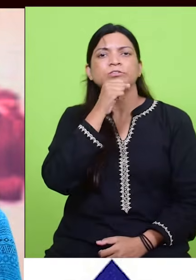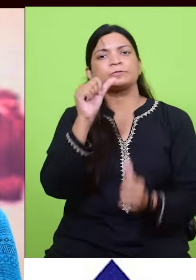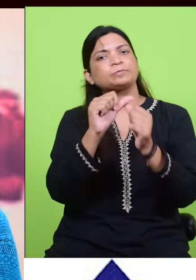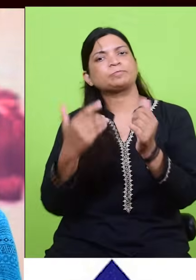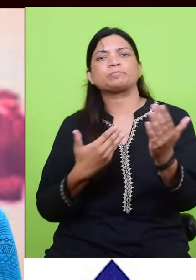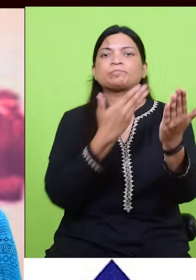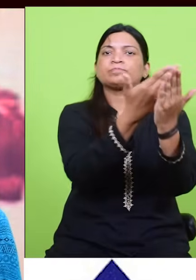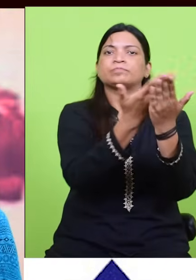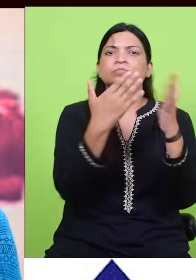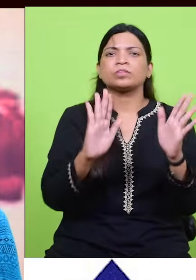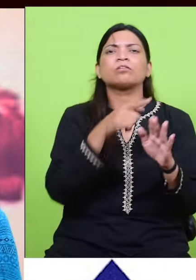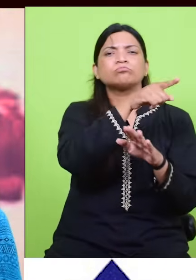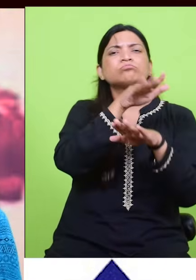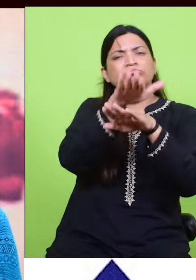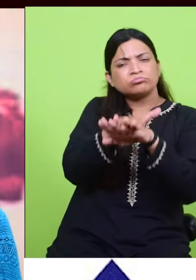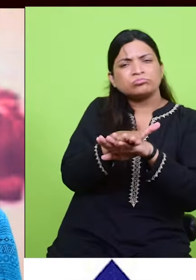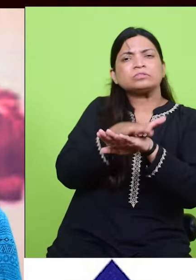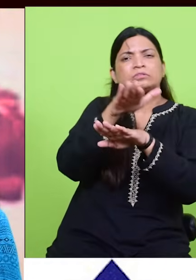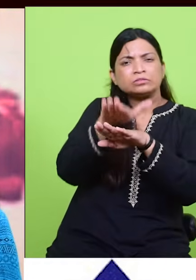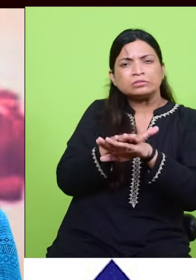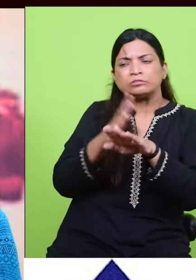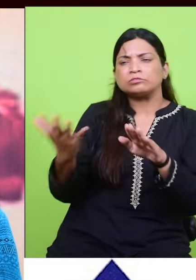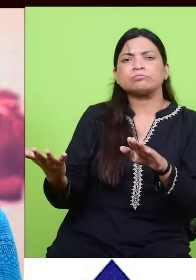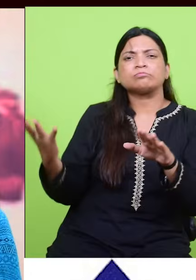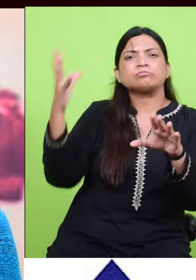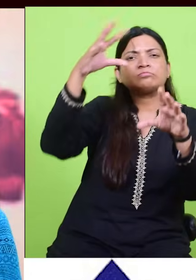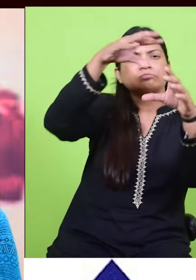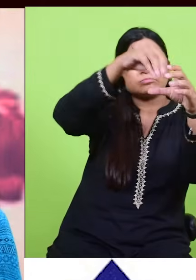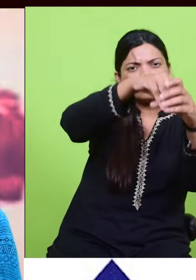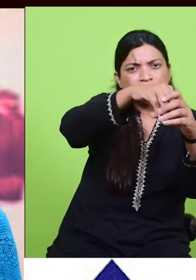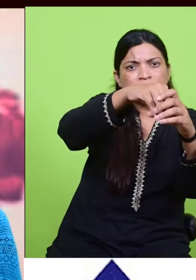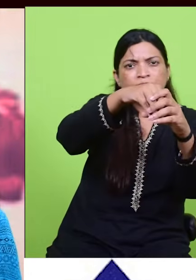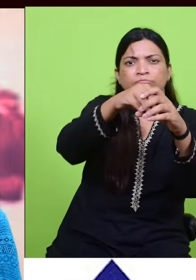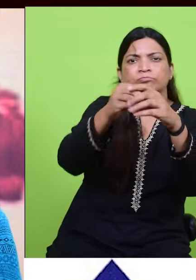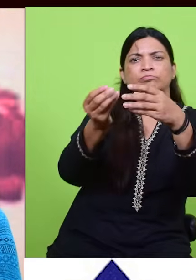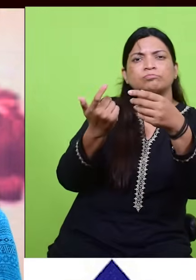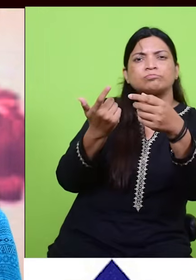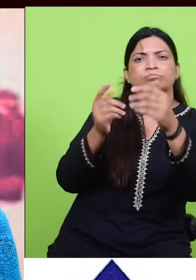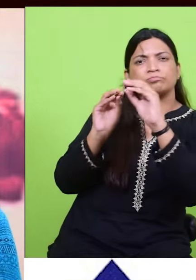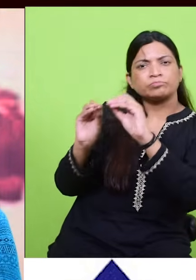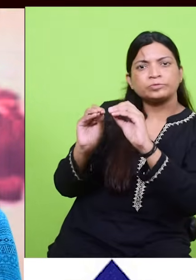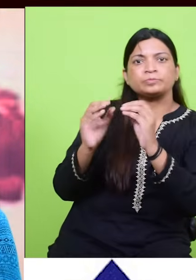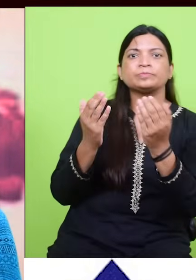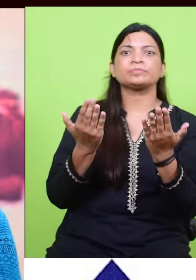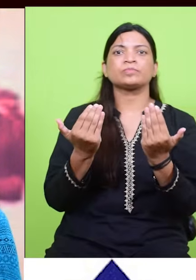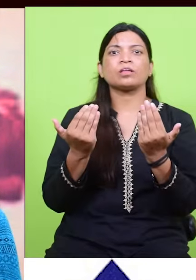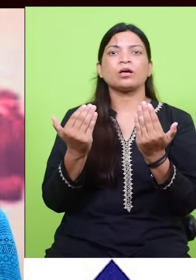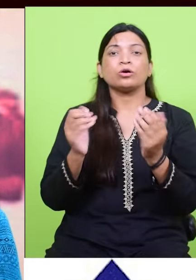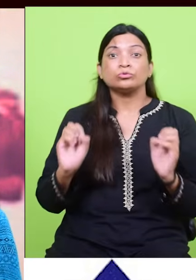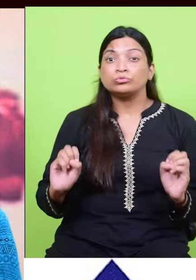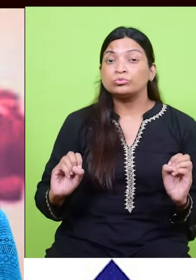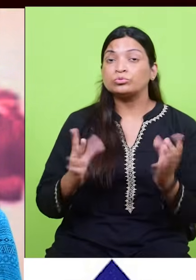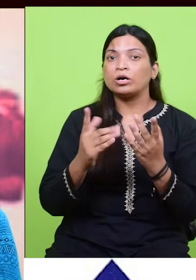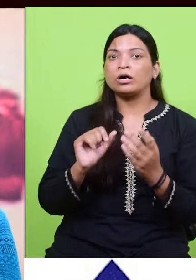हमने वहाँ एडमिशन कराया। मतलब धीरे धीरे काफ़ी टाइम लगा उनको भी एडजस्ट करने में, लेकिन ये ना हर चीज़ अपना थोड़ा बहुत